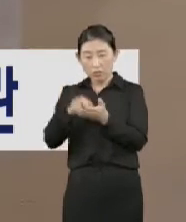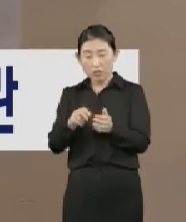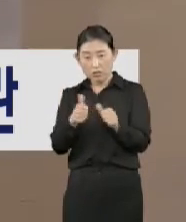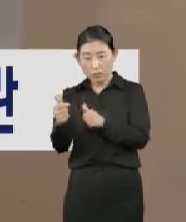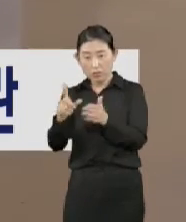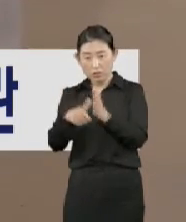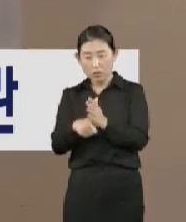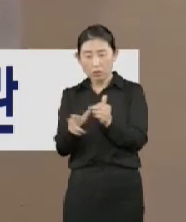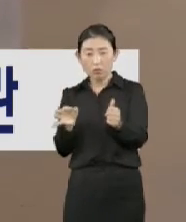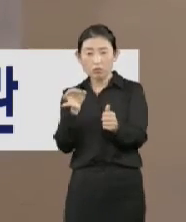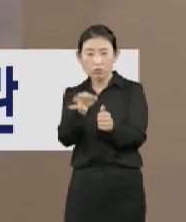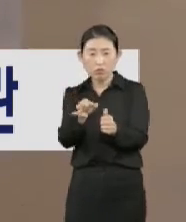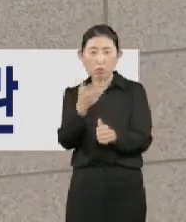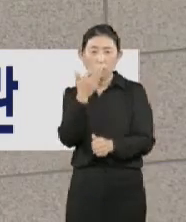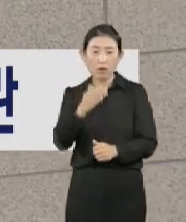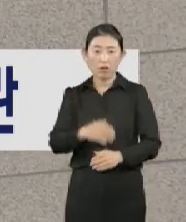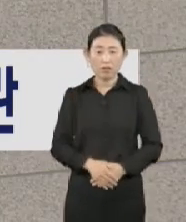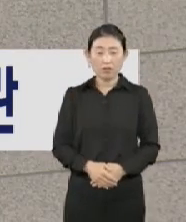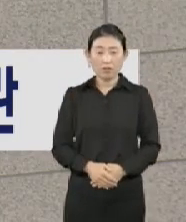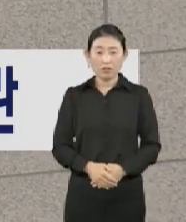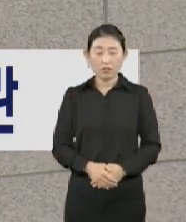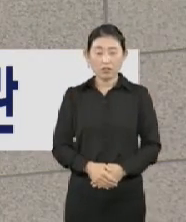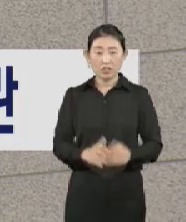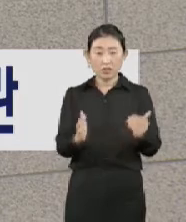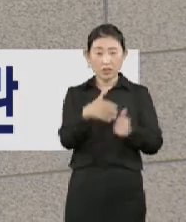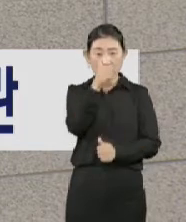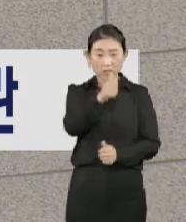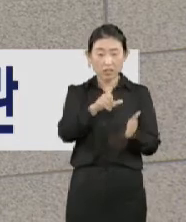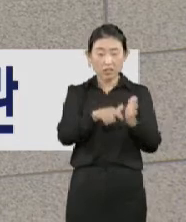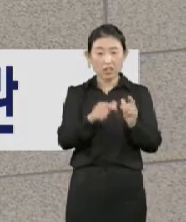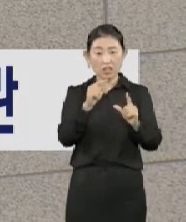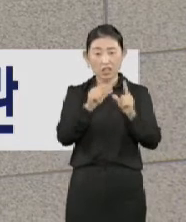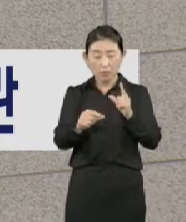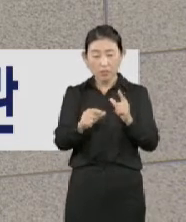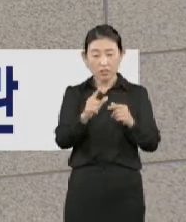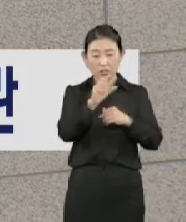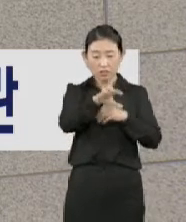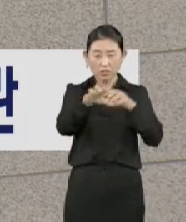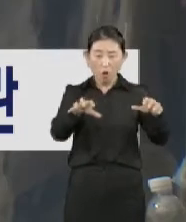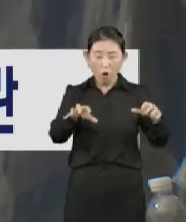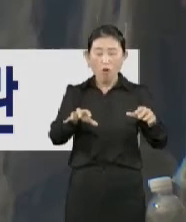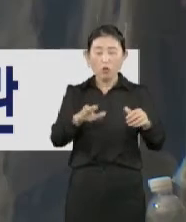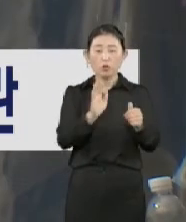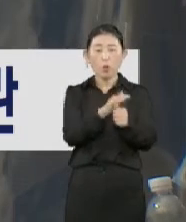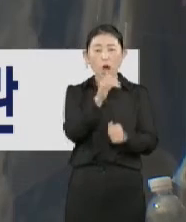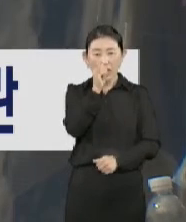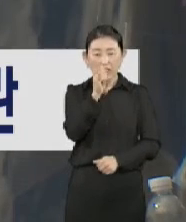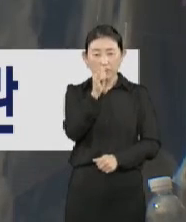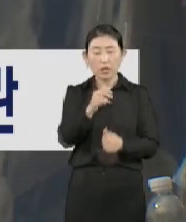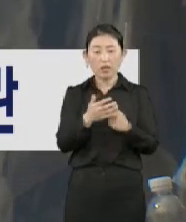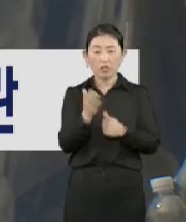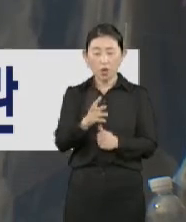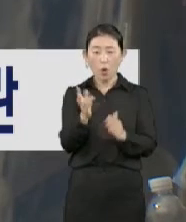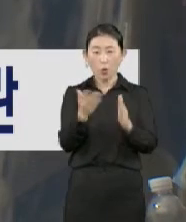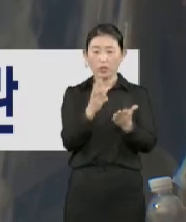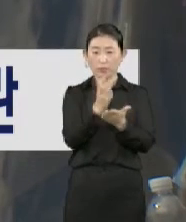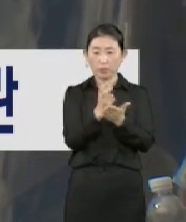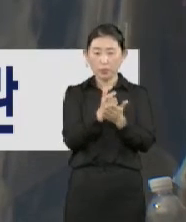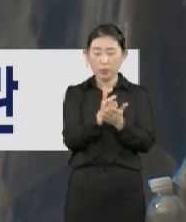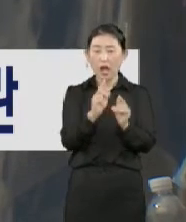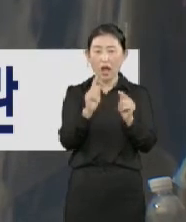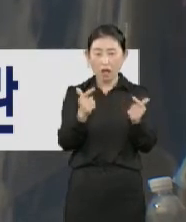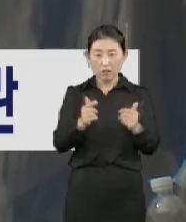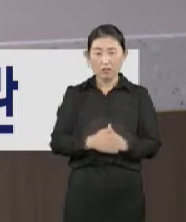장제비 지원이 가능합니다 의 회장의 경우 일부 시행 중인 지자체가 있지만 조례 가 아닌 규칙이나 예규 로